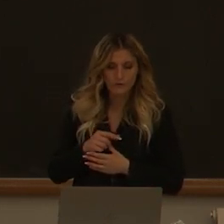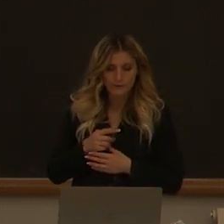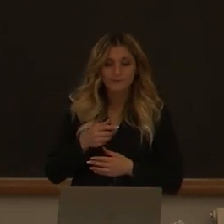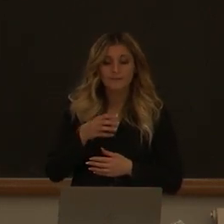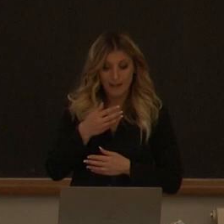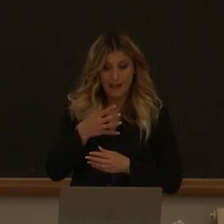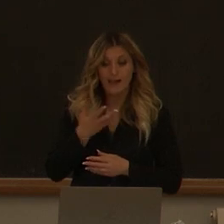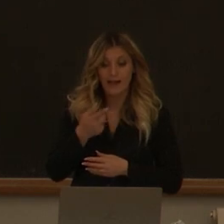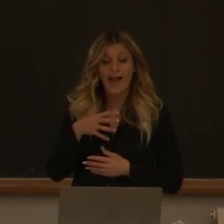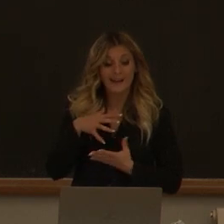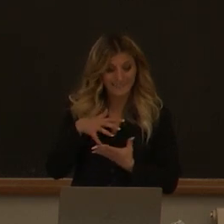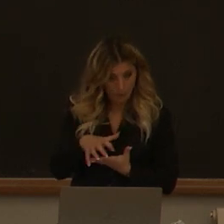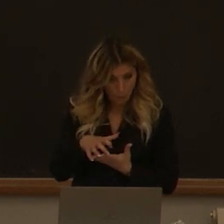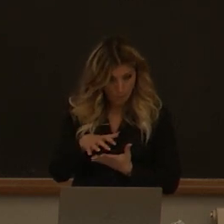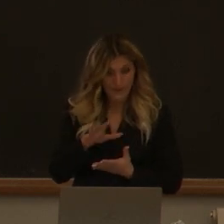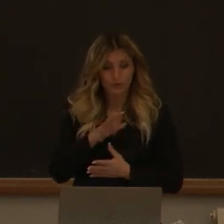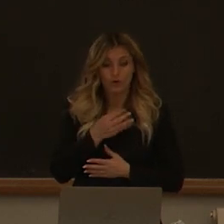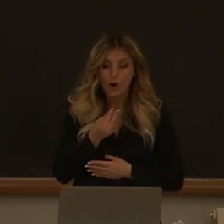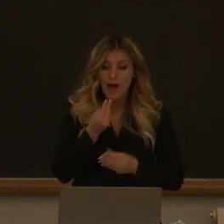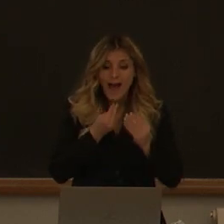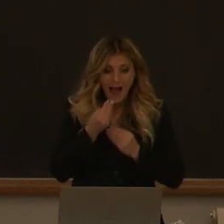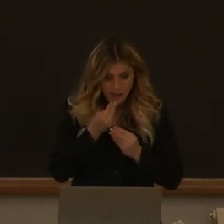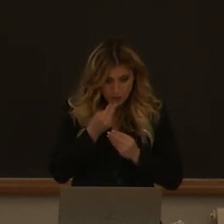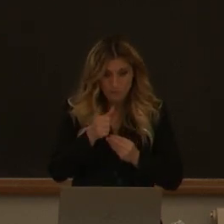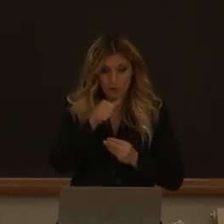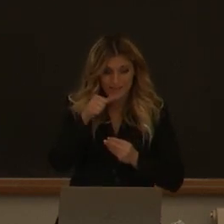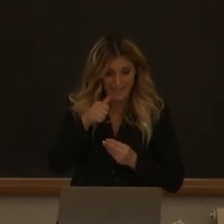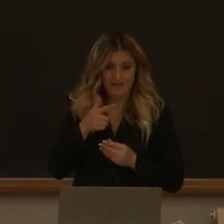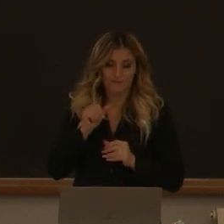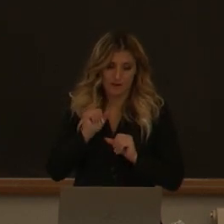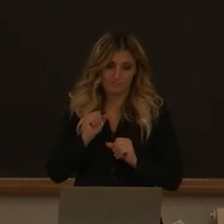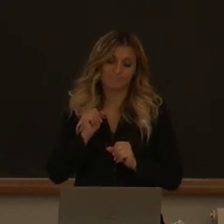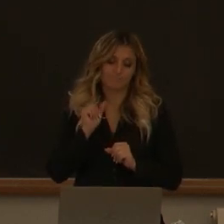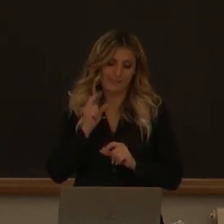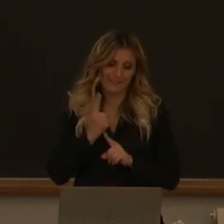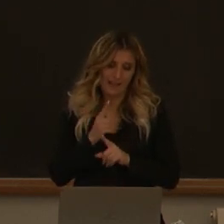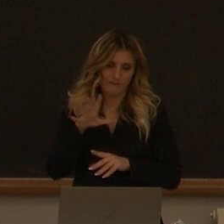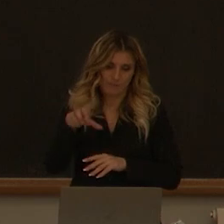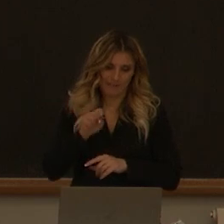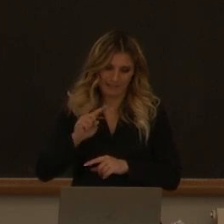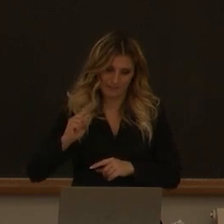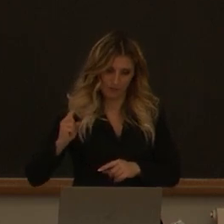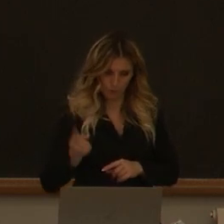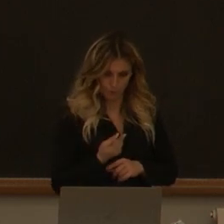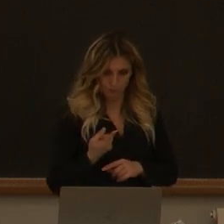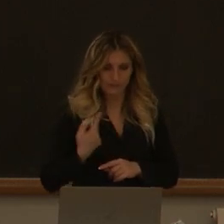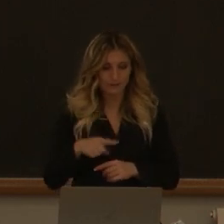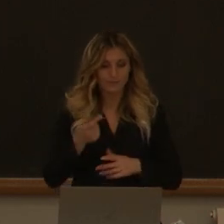accesso al cibo da parte di tutti. Marco Lucchini, un altro insieme a Andrea Segre, che ha fatto parte di questa